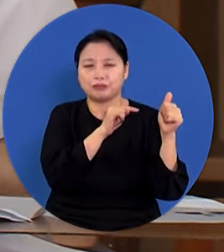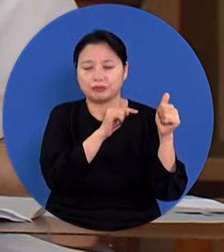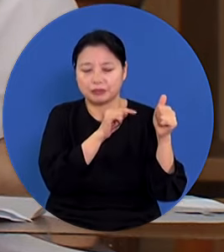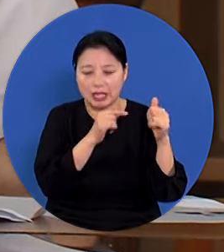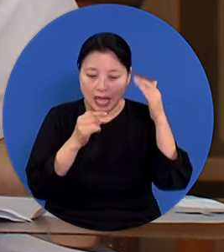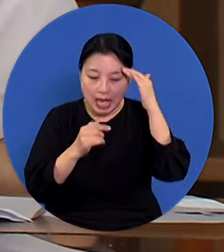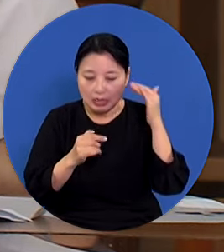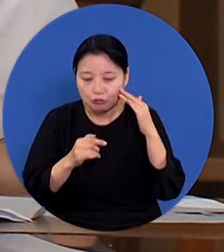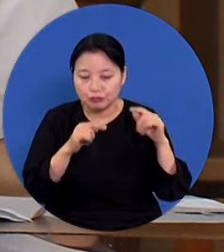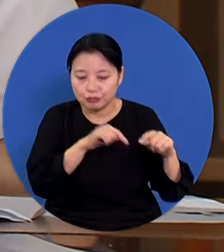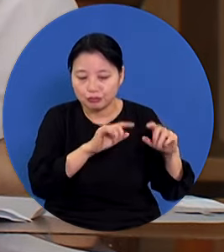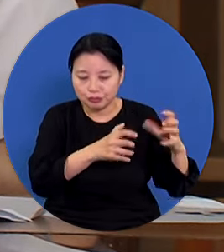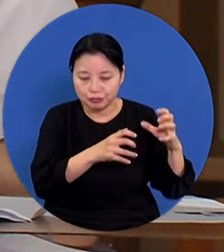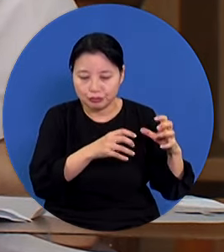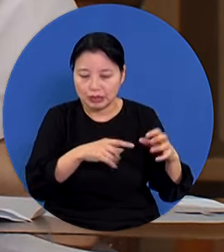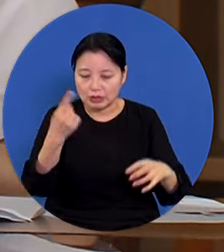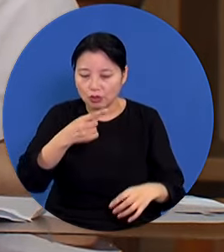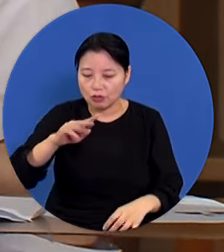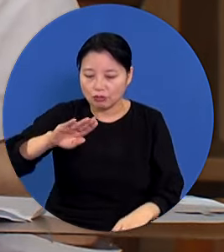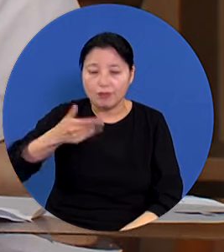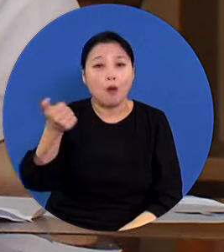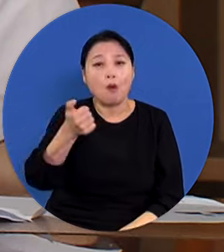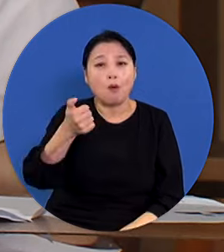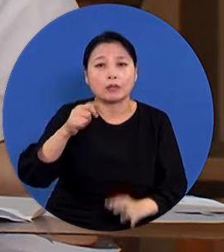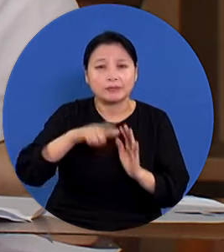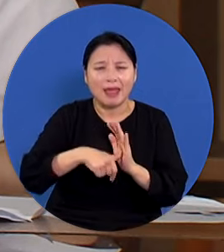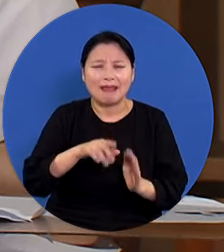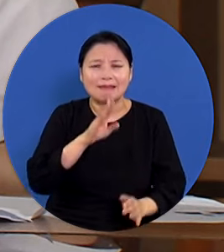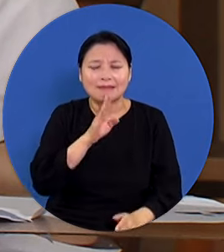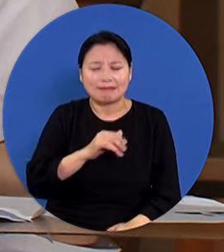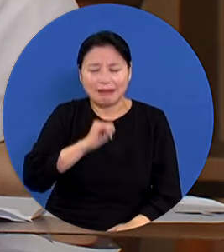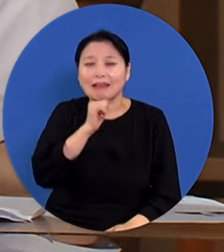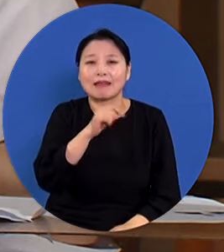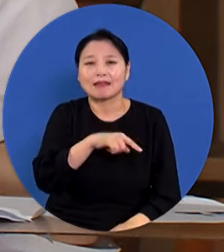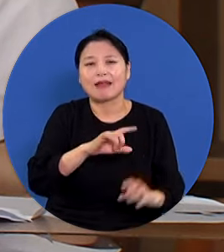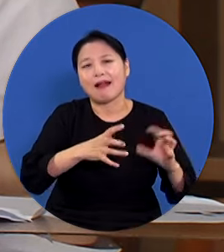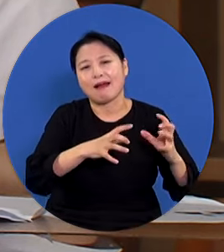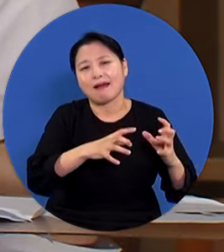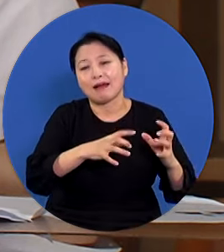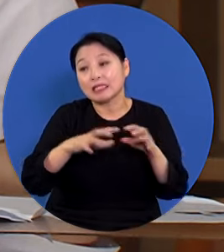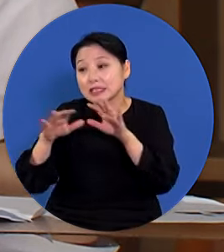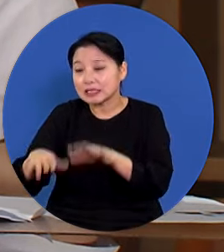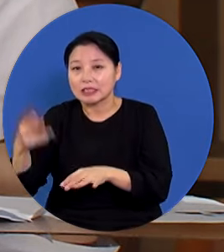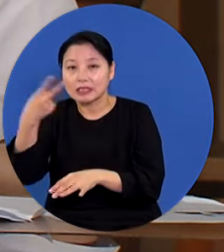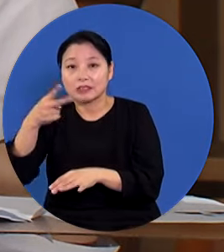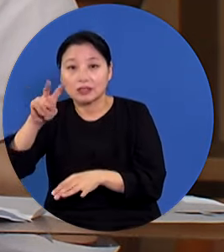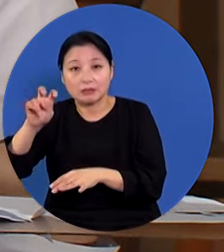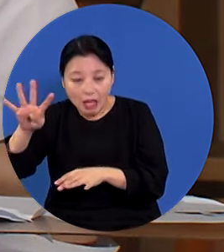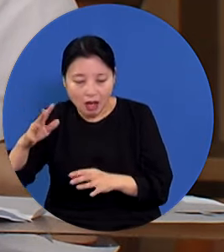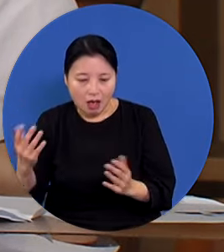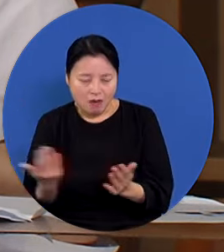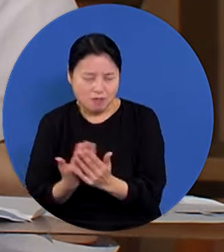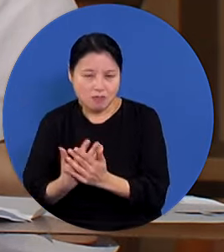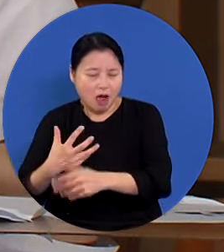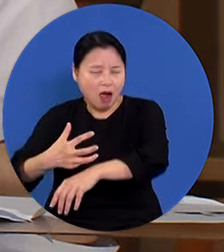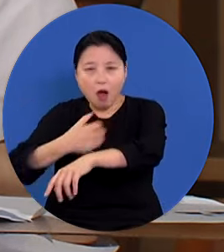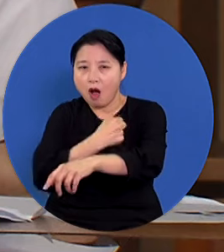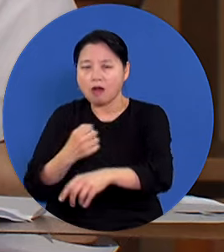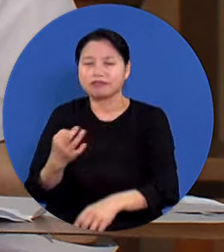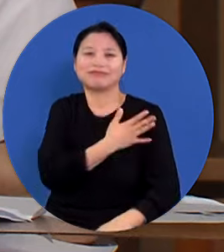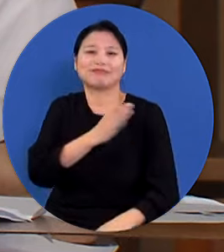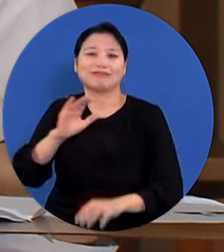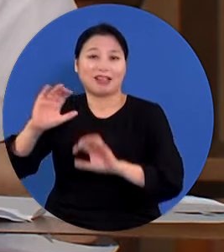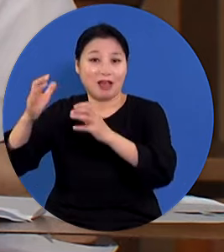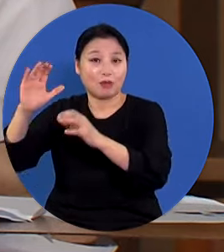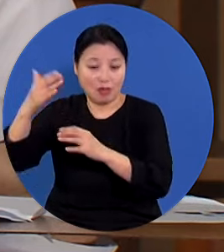1950년대 굉장히 가난한 나라인 상황에서부터 현재 지금까지 굉장히 풍요롭고 굉장히 발전된